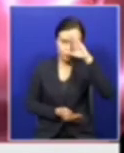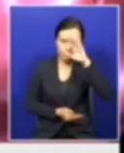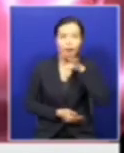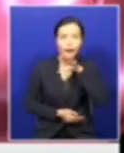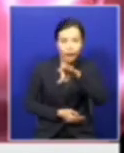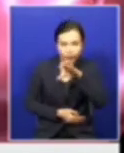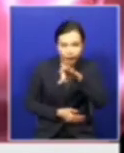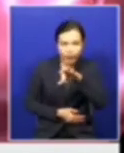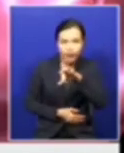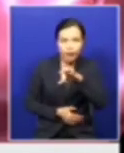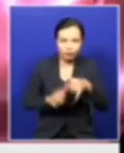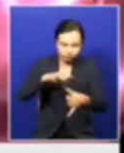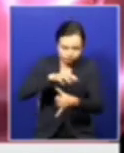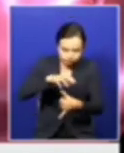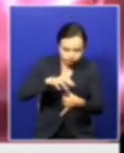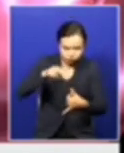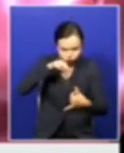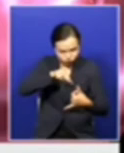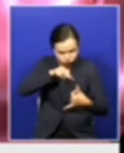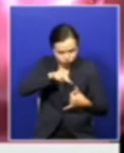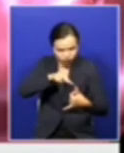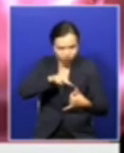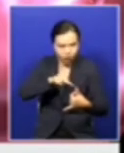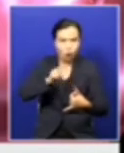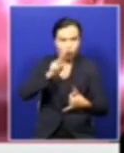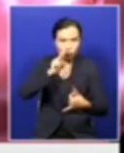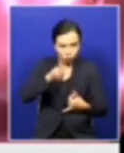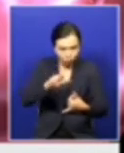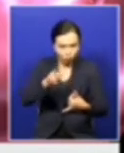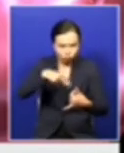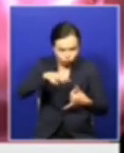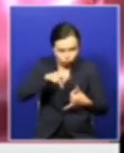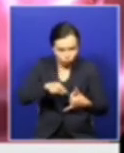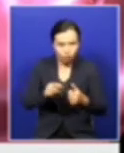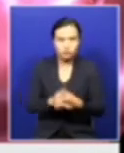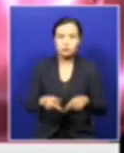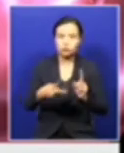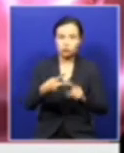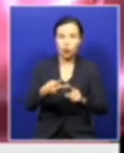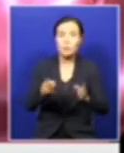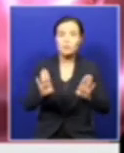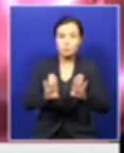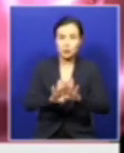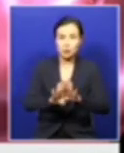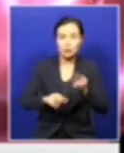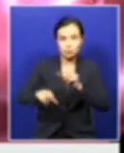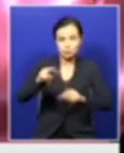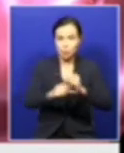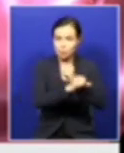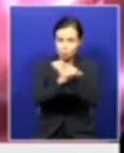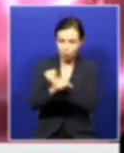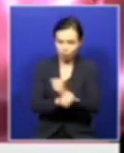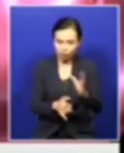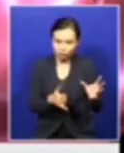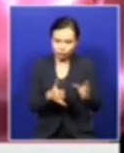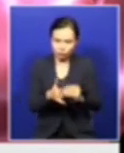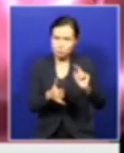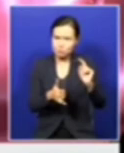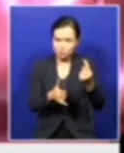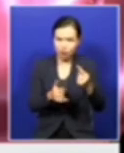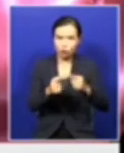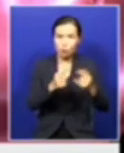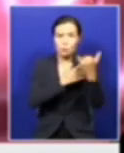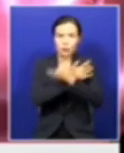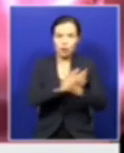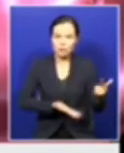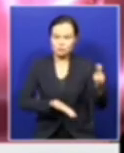อแยกกักสังเกตอาการแล้วตรวจซ้ำอีกครั้ง2นะคะปิดการควบคุมไม่ให้ผู้ติดเชื้อรายใหม่จากต่างประเทศเ